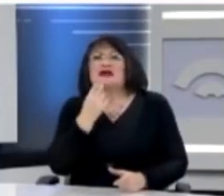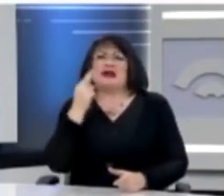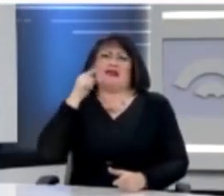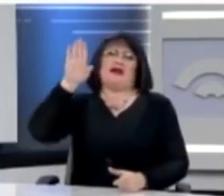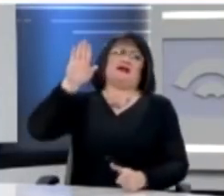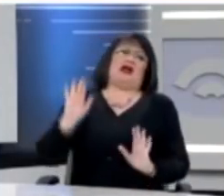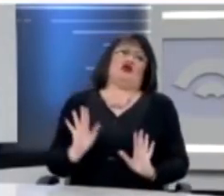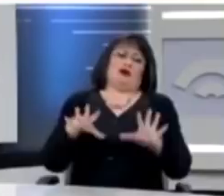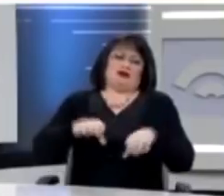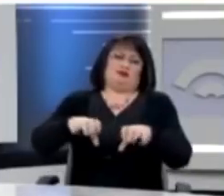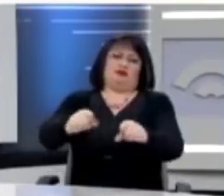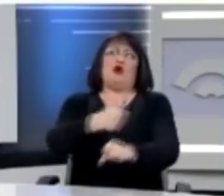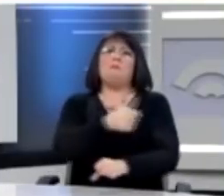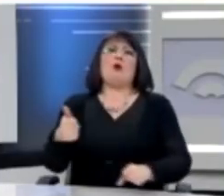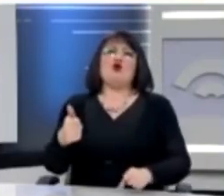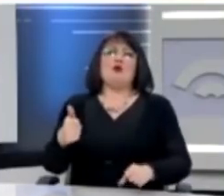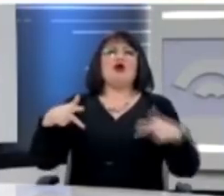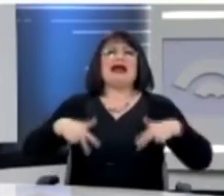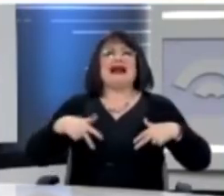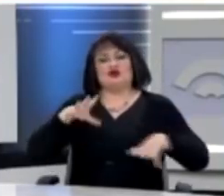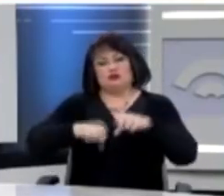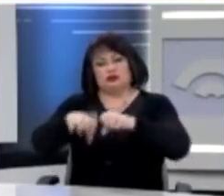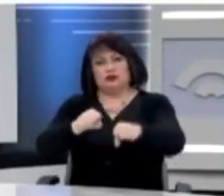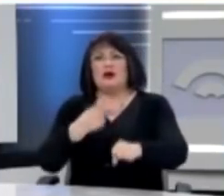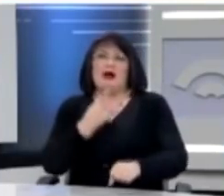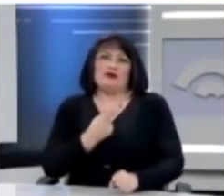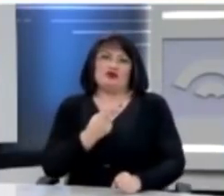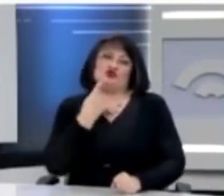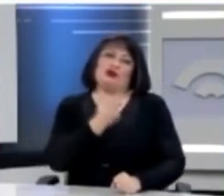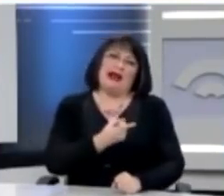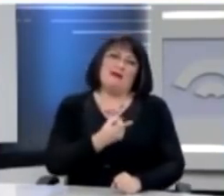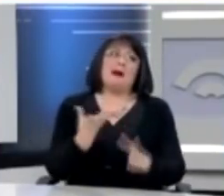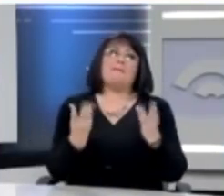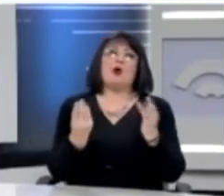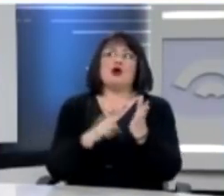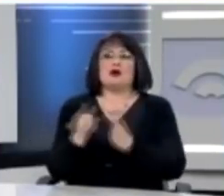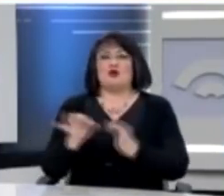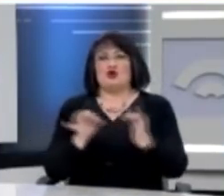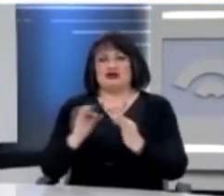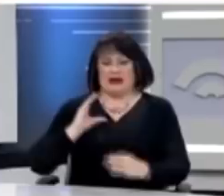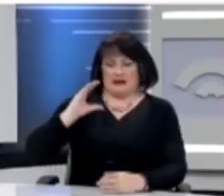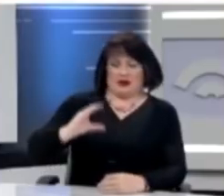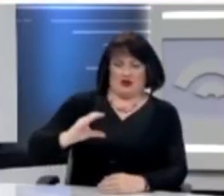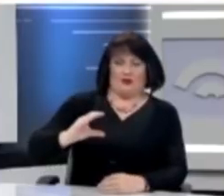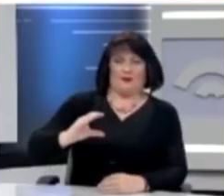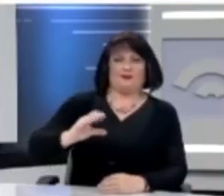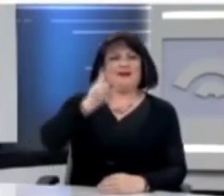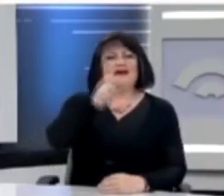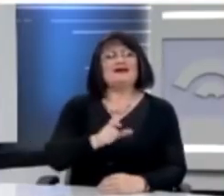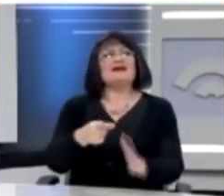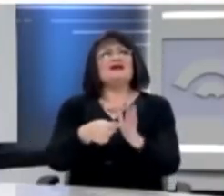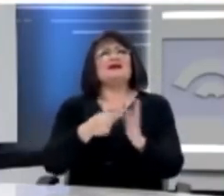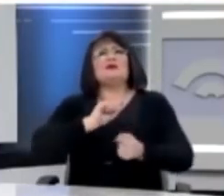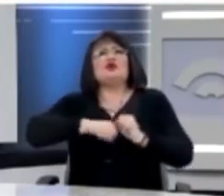κεφαλαίου, των μονοπωλίων και του κράτους τους. Μέσα από το πολυνομοσχέδιο προσπαθείτε να γίνετε και